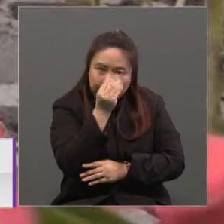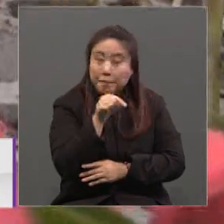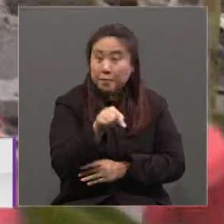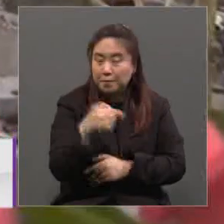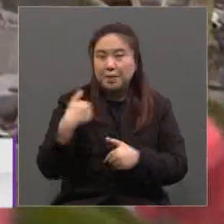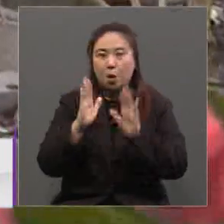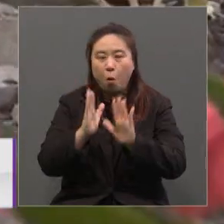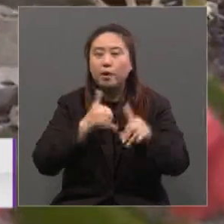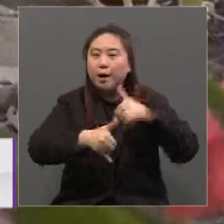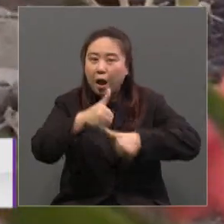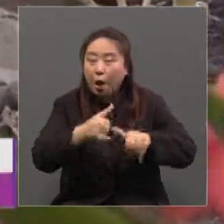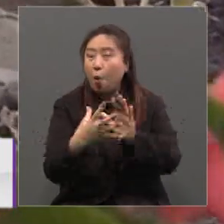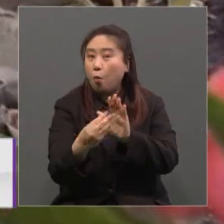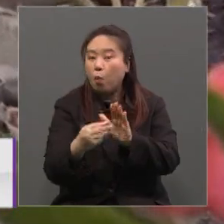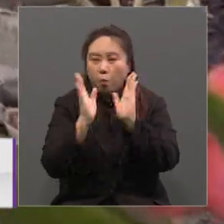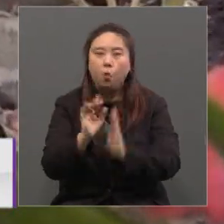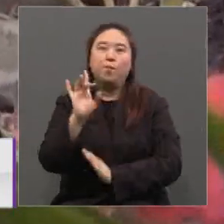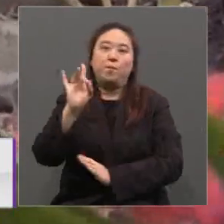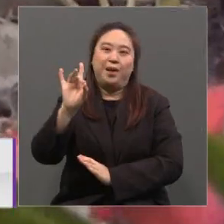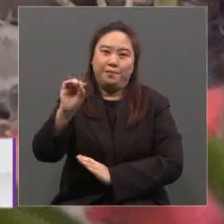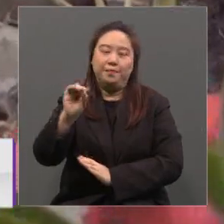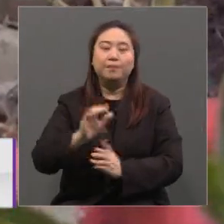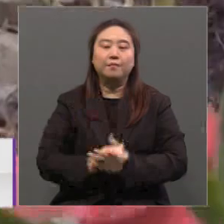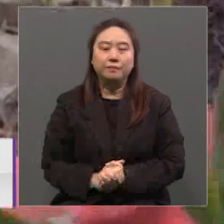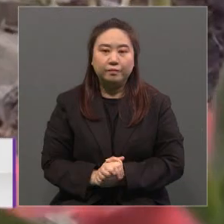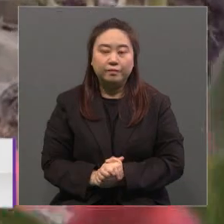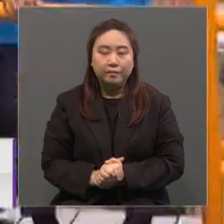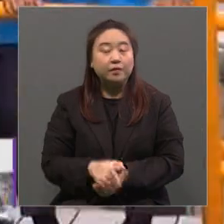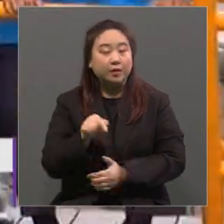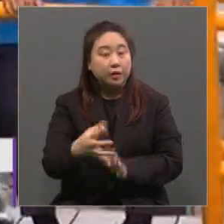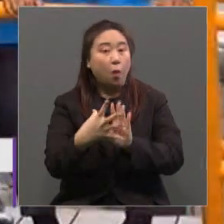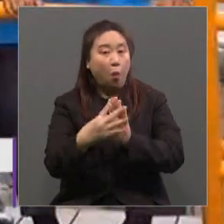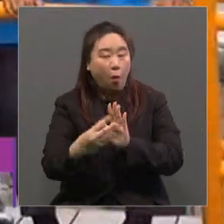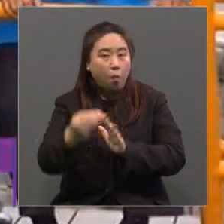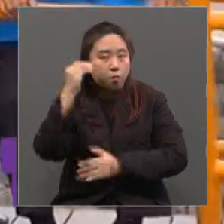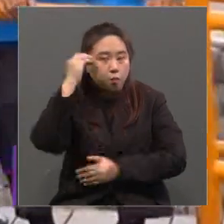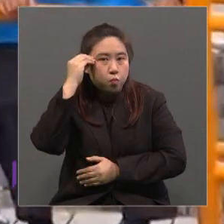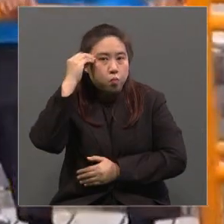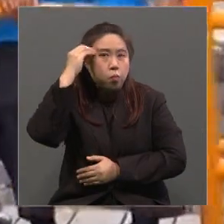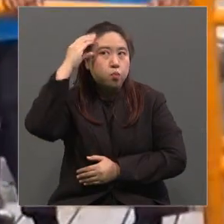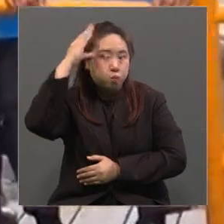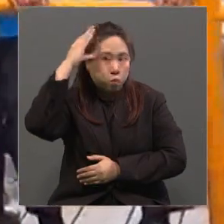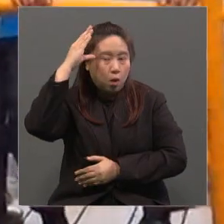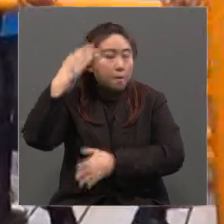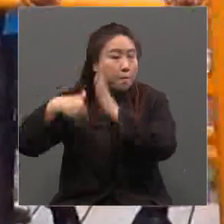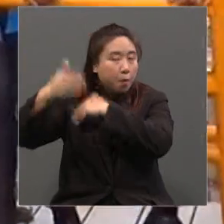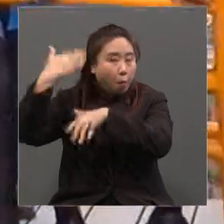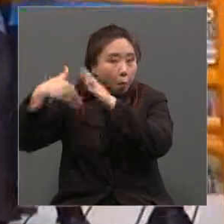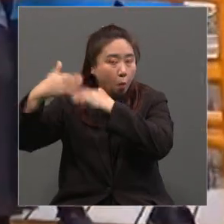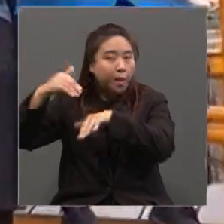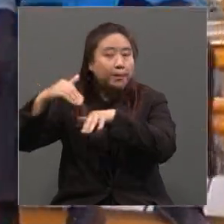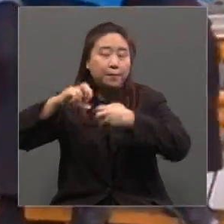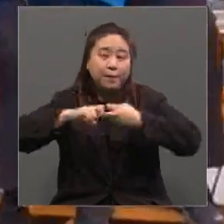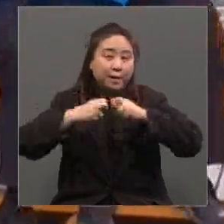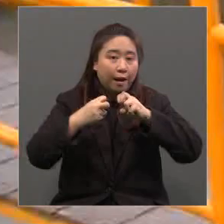อบรมจำนวน80คนด้วยกันค่ะนอกจากจะได้อบรมความรู้เกี่ยวกับประวัติความเป็นมาความสำคัญ